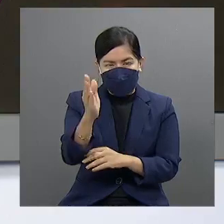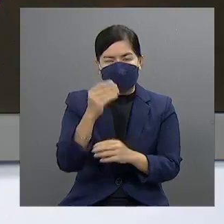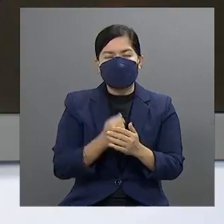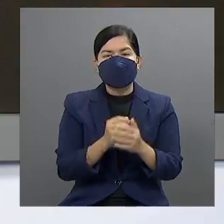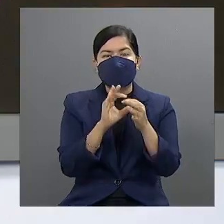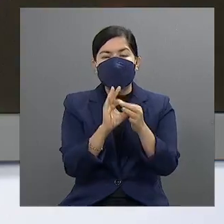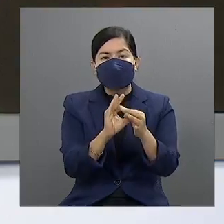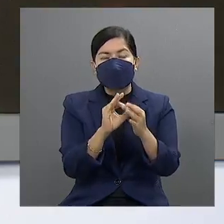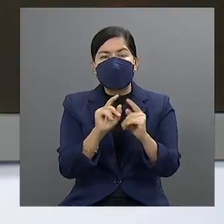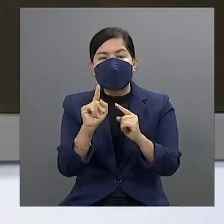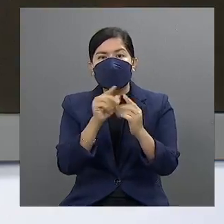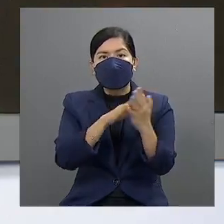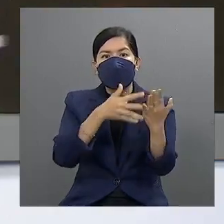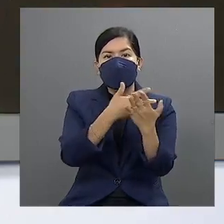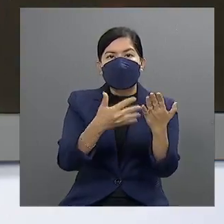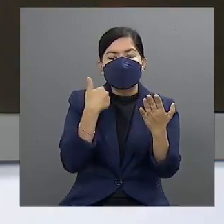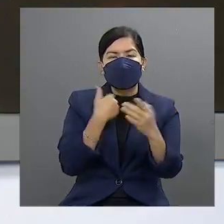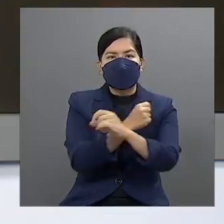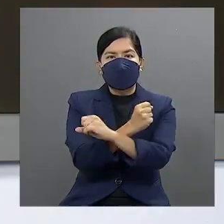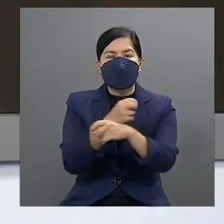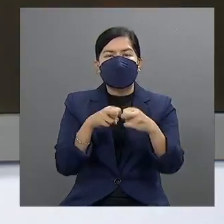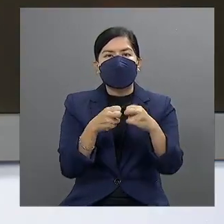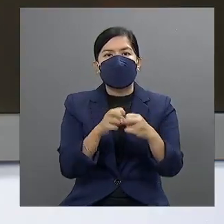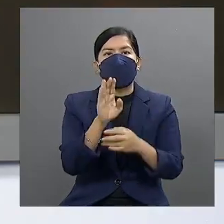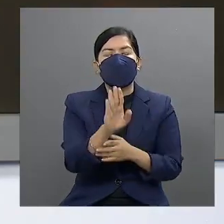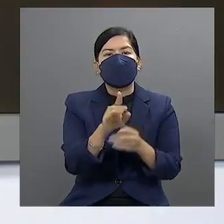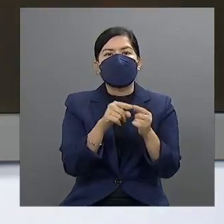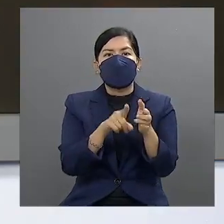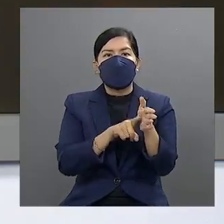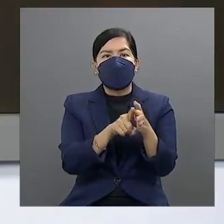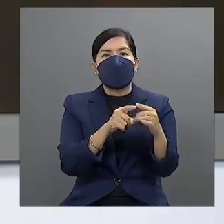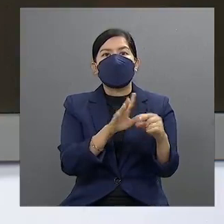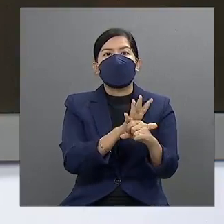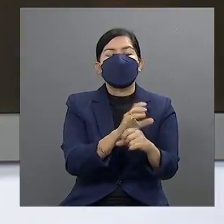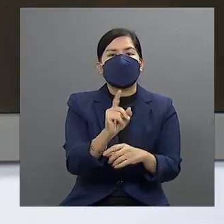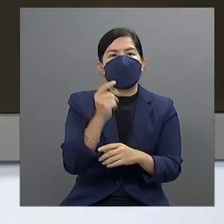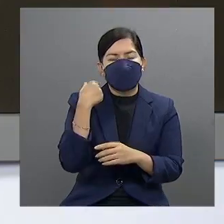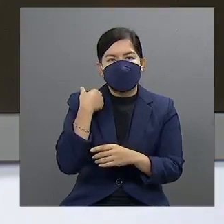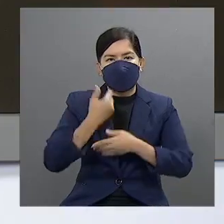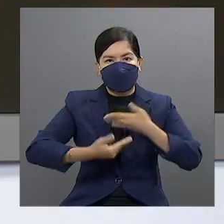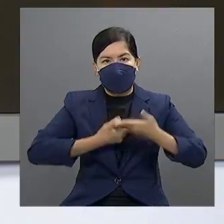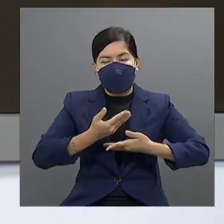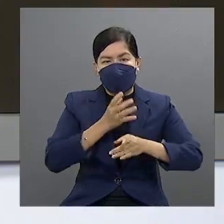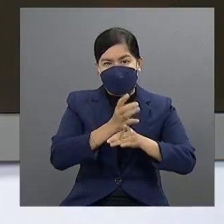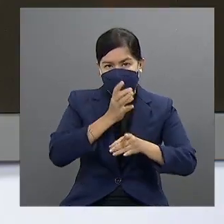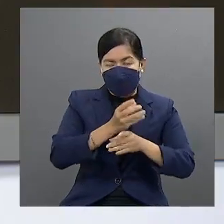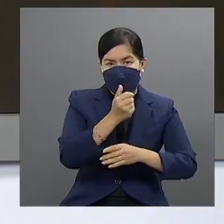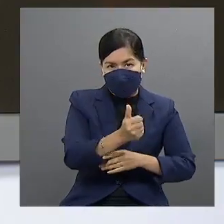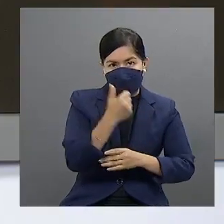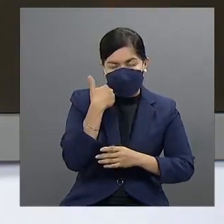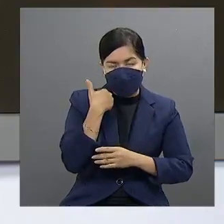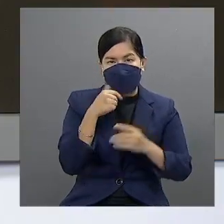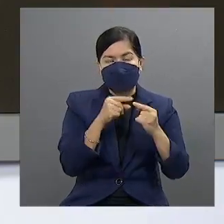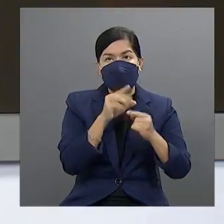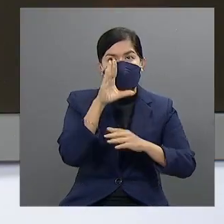แล้วก็ควบคุมโควิด -19 สำหรับสถานบันเทิงเหล่านี้เนี่ยนะคะสามารถจำหน่ายสุราไม่เกิน5ทุ่มเปิดให้บริการไม่เกินเที่ย